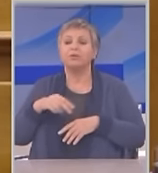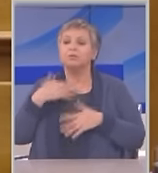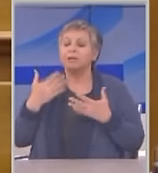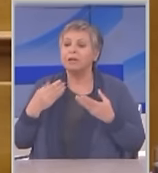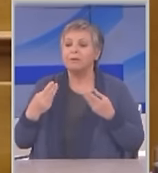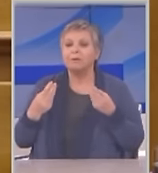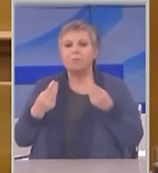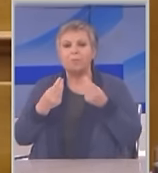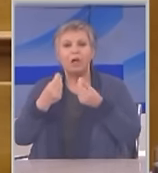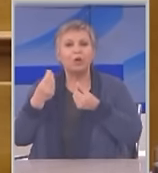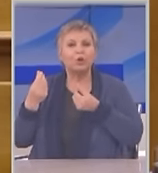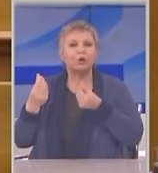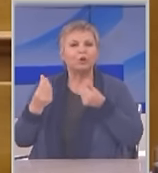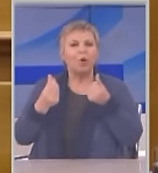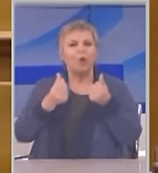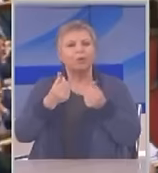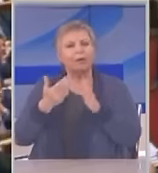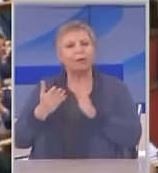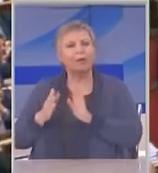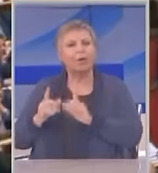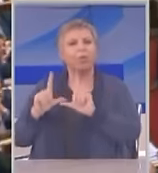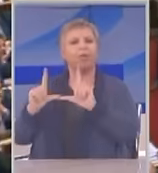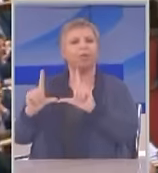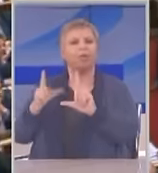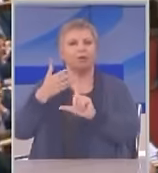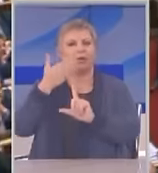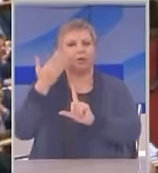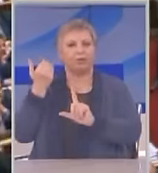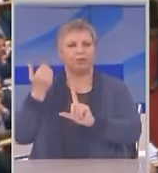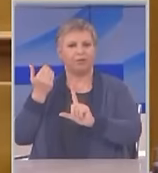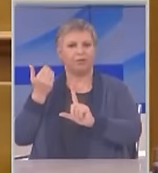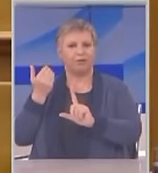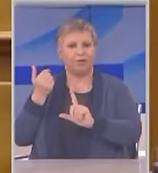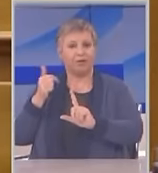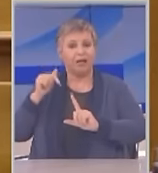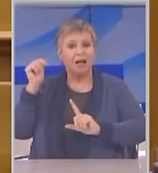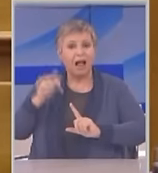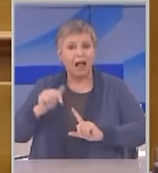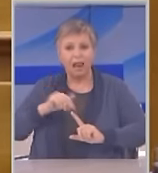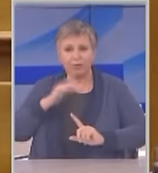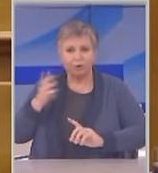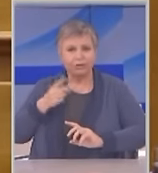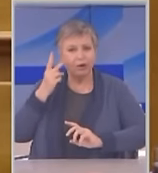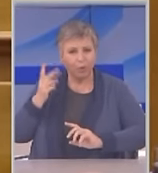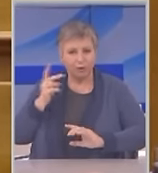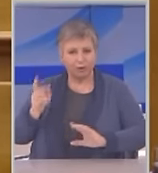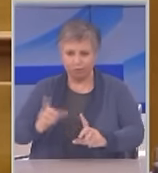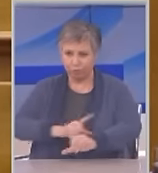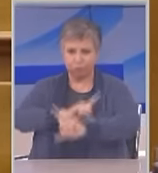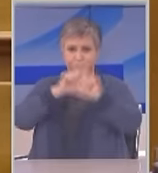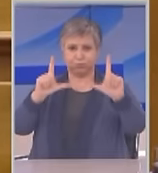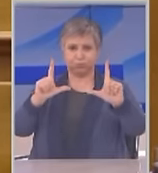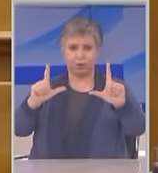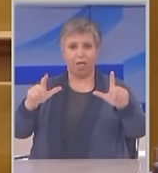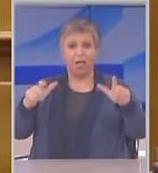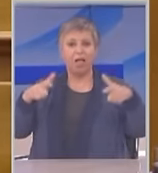Σε κάθε περίπτωση όμως ένα πράγμα δεν ξεπλένεται εύκολα. Η στάση που κρατήσατε όλα αυτά τα χρόνια,